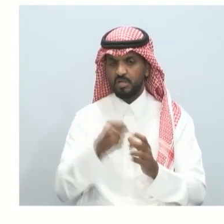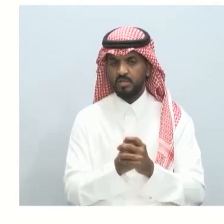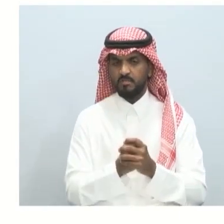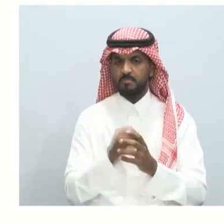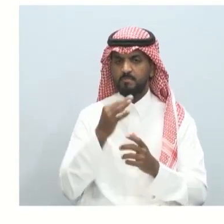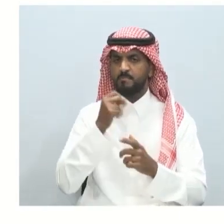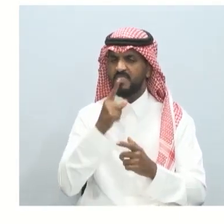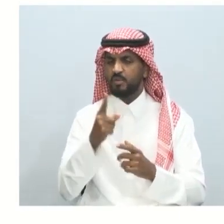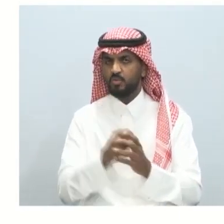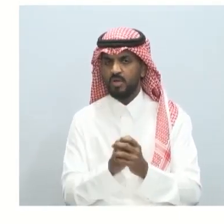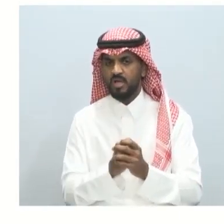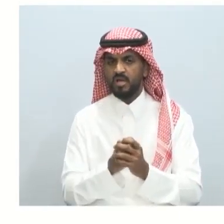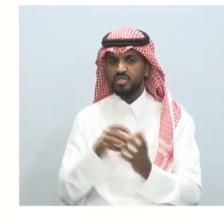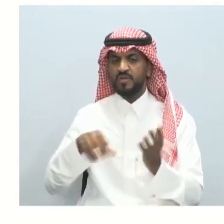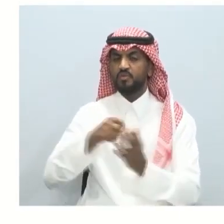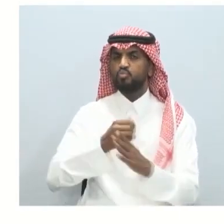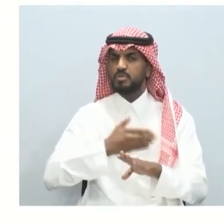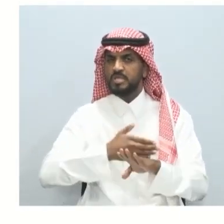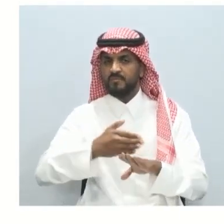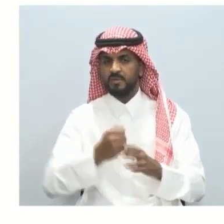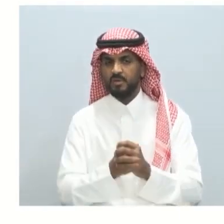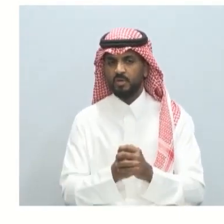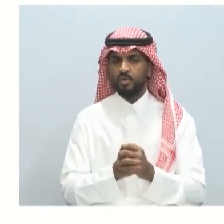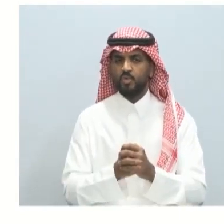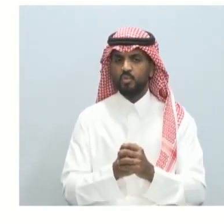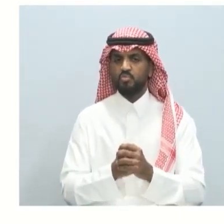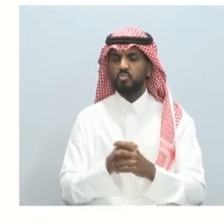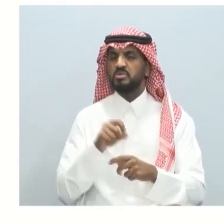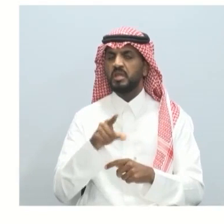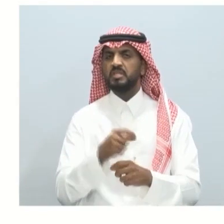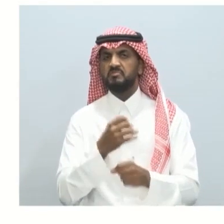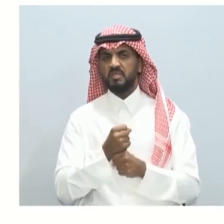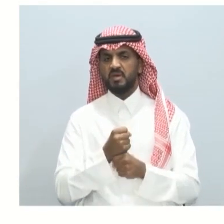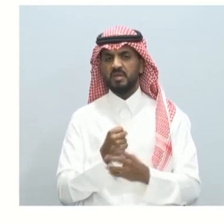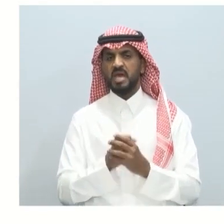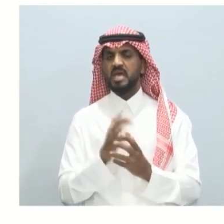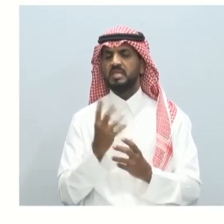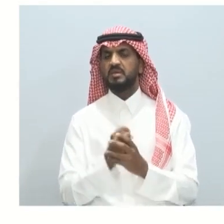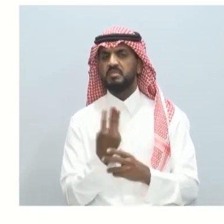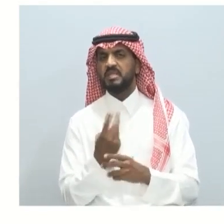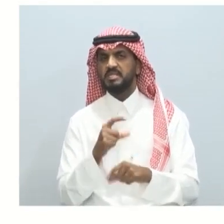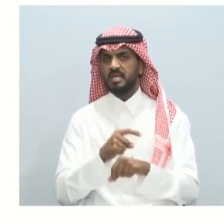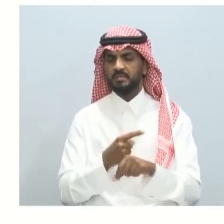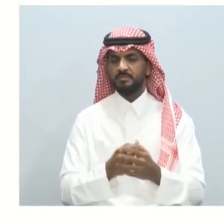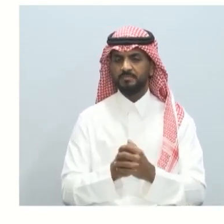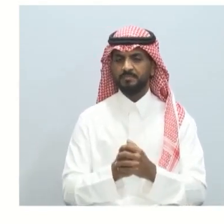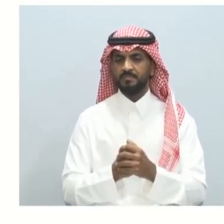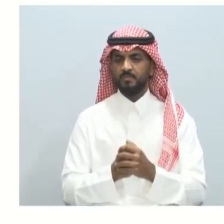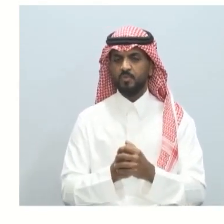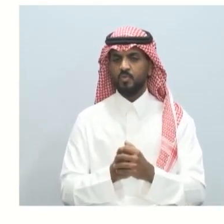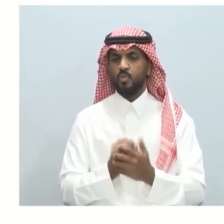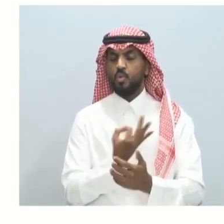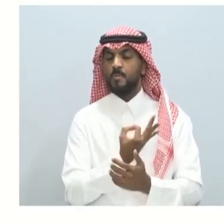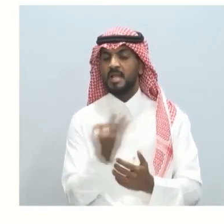ماذا تقول لقد سافرت كل هذه المسافه وتركتني وتركتني في انتظارك اكثر من ثلاث ساعات وملات